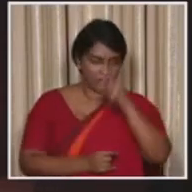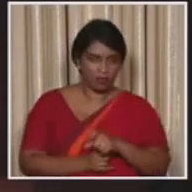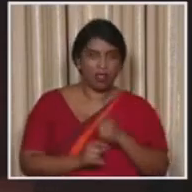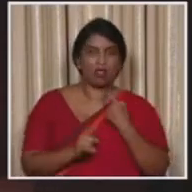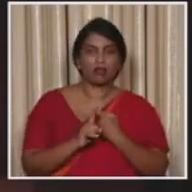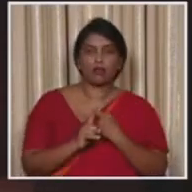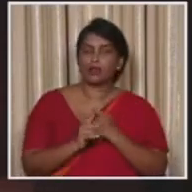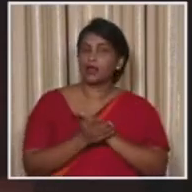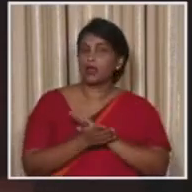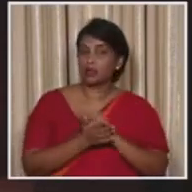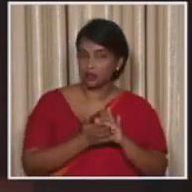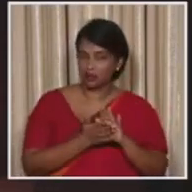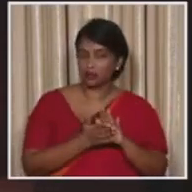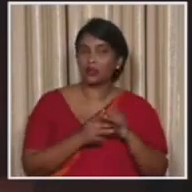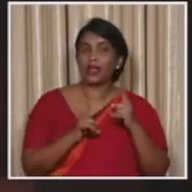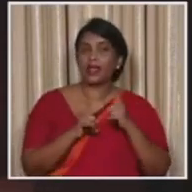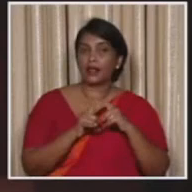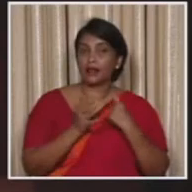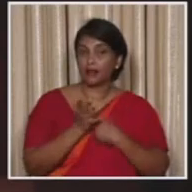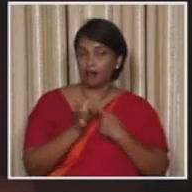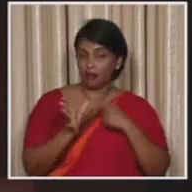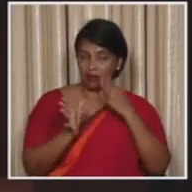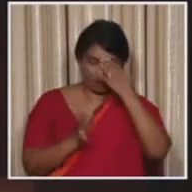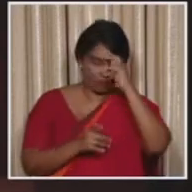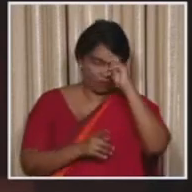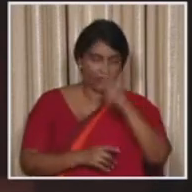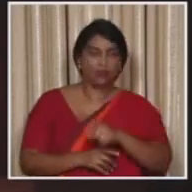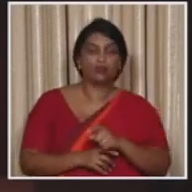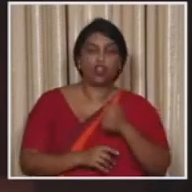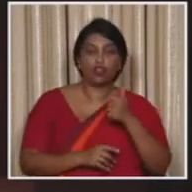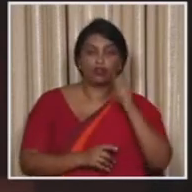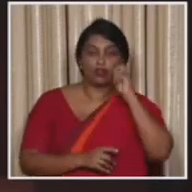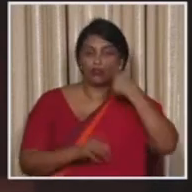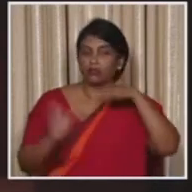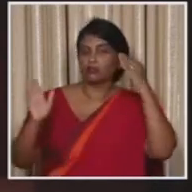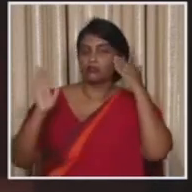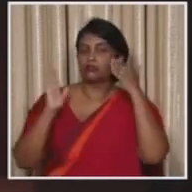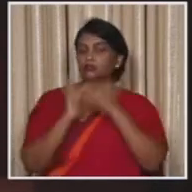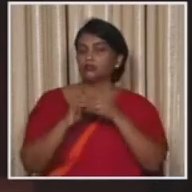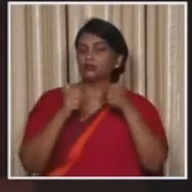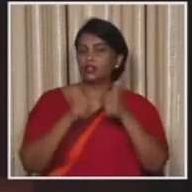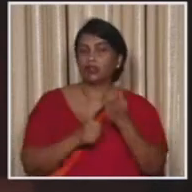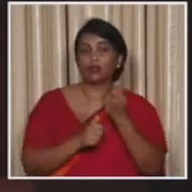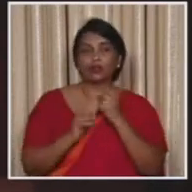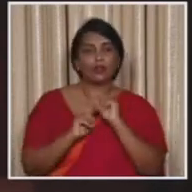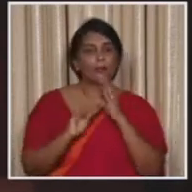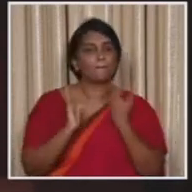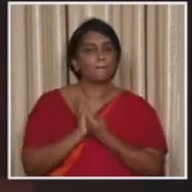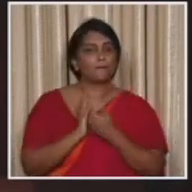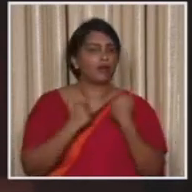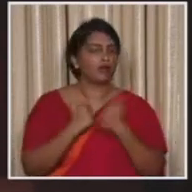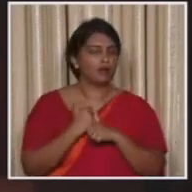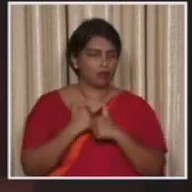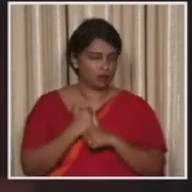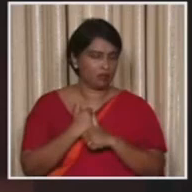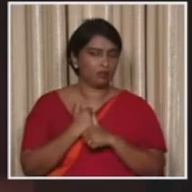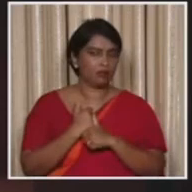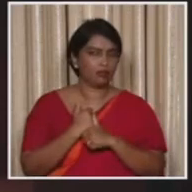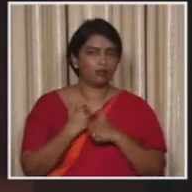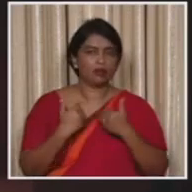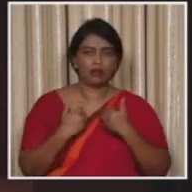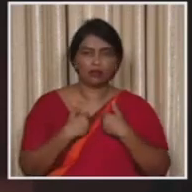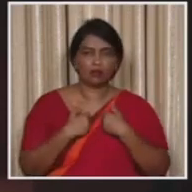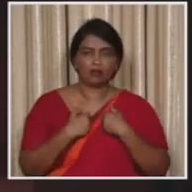හෂිම් මැතිතුමා, ඉරාන් වික්‍රමරත්න මැතිතුමා හොඳ ජනතාවාදී ප්‍රගතිශීලී ආර්ථික ප්‍රතිපත්ති නිර්මාණය කළා තිබෙනවා. මට ඒ